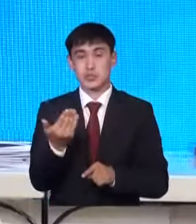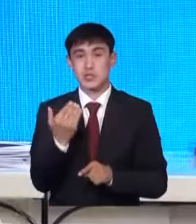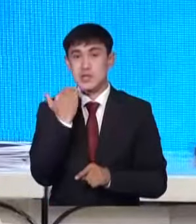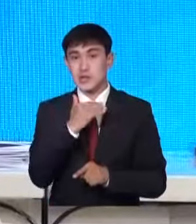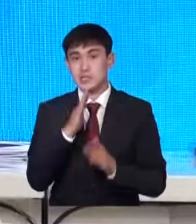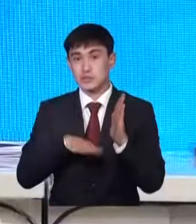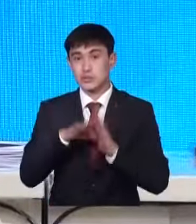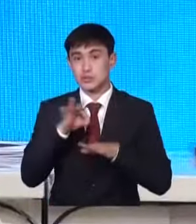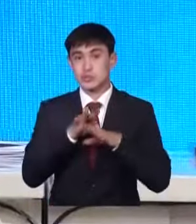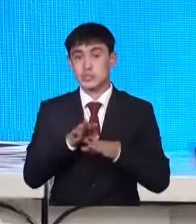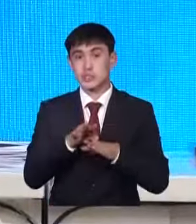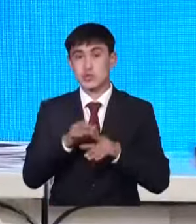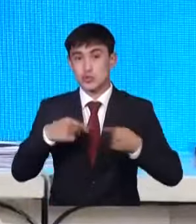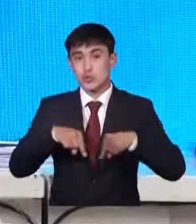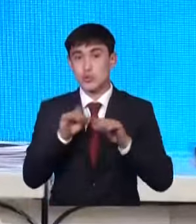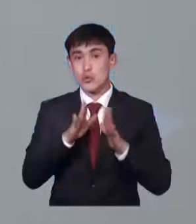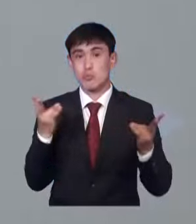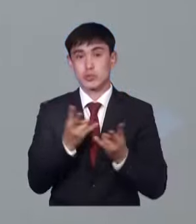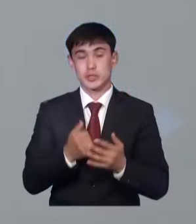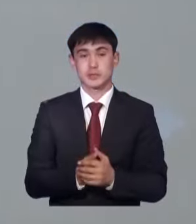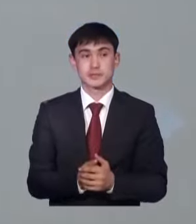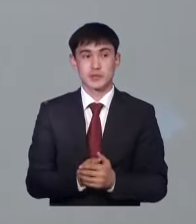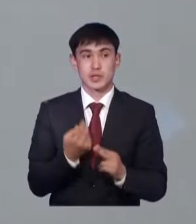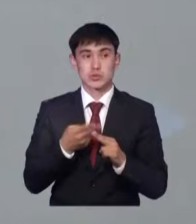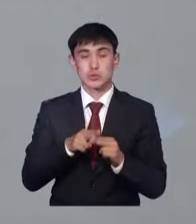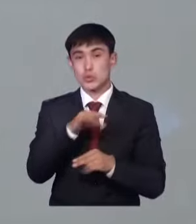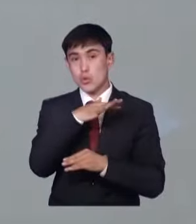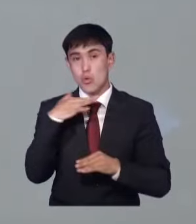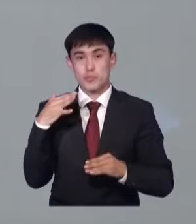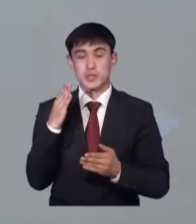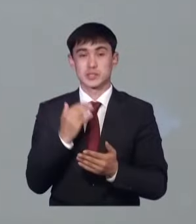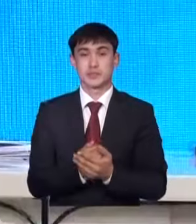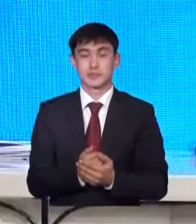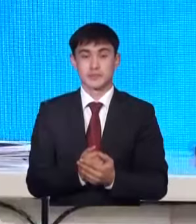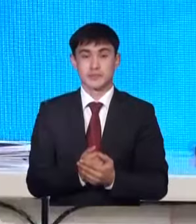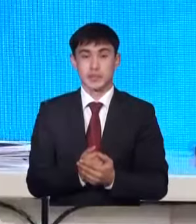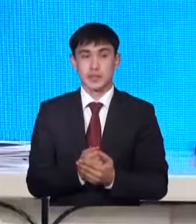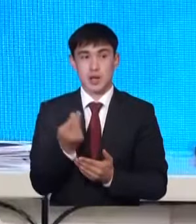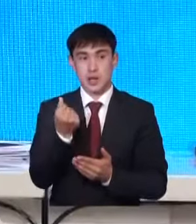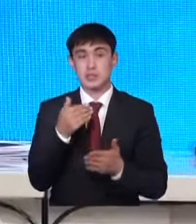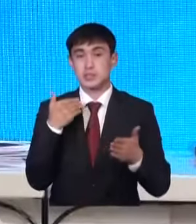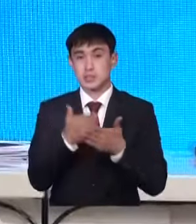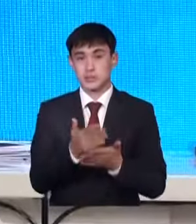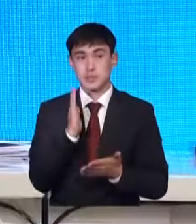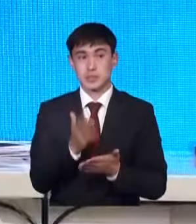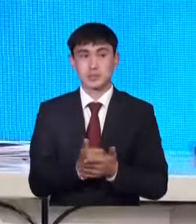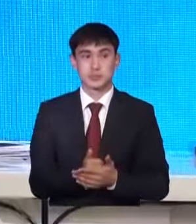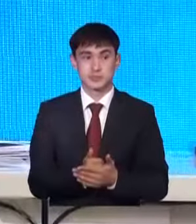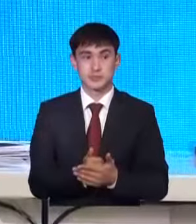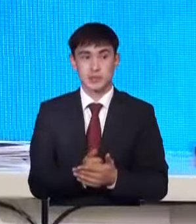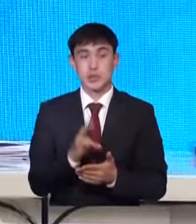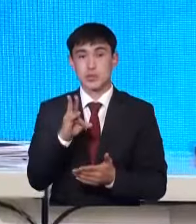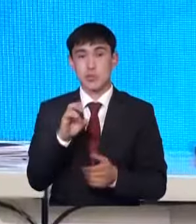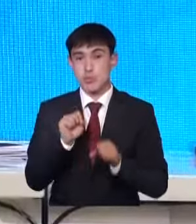сапалық жағынан жұмыс істейтін үйірмелер көп болу керек. Сондықтан көп нәрсе қаражатқа кеп тіреледі.